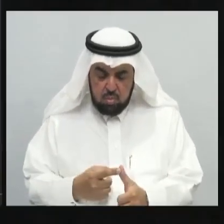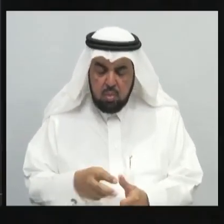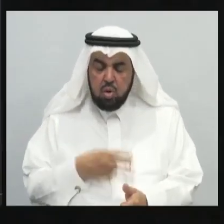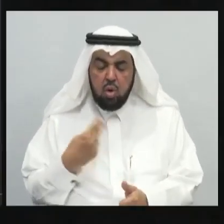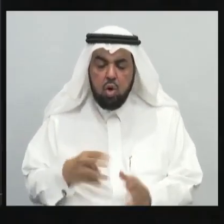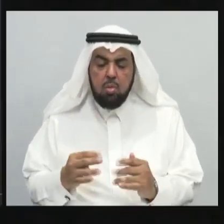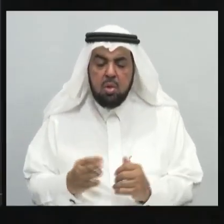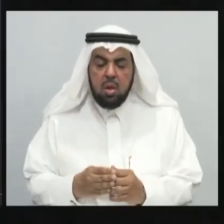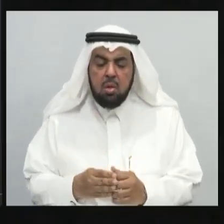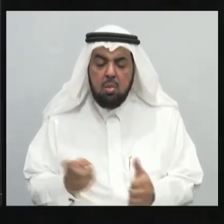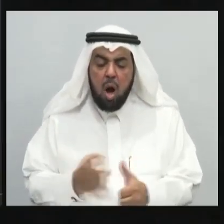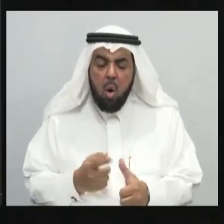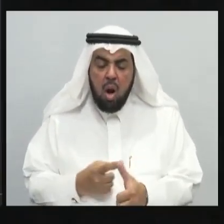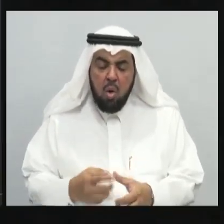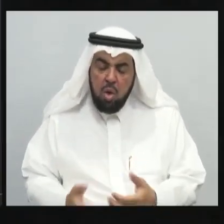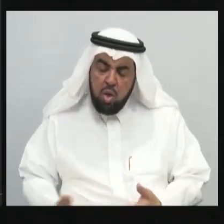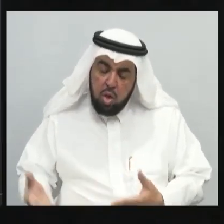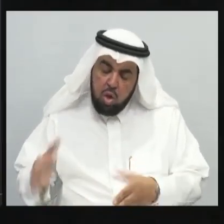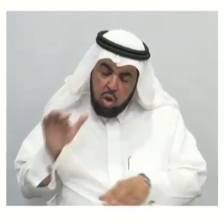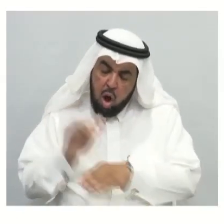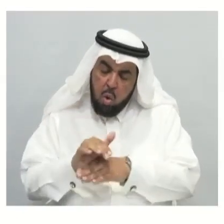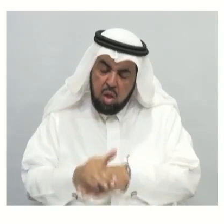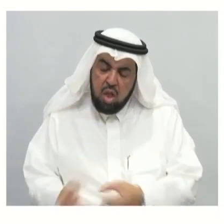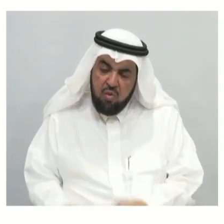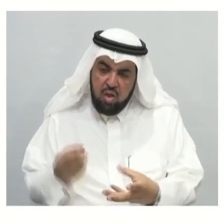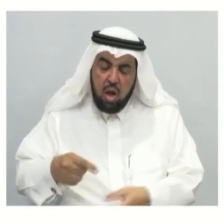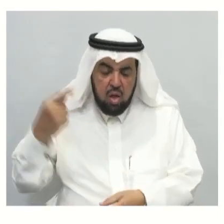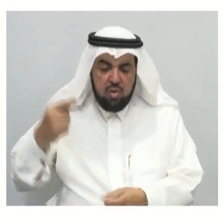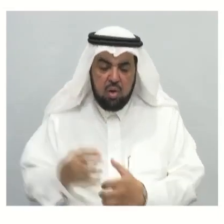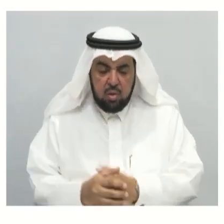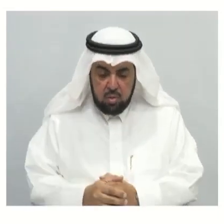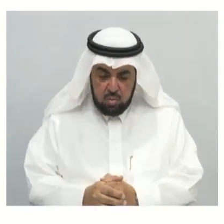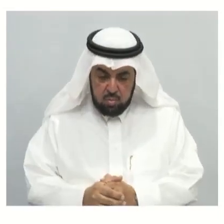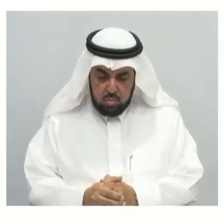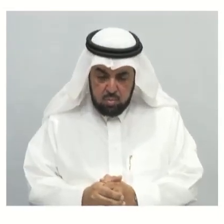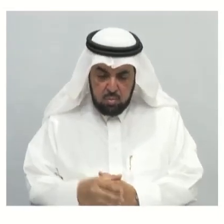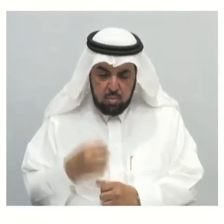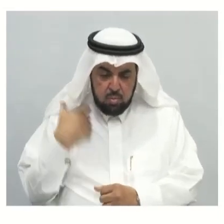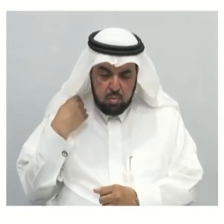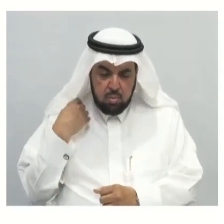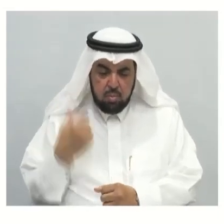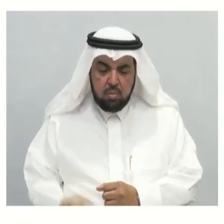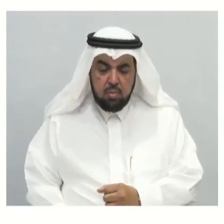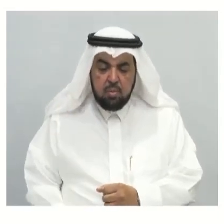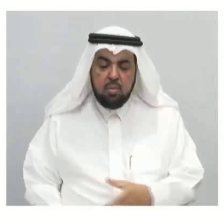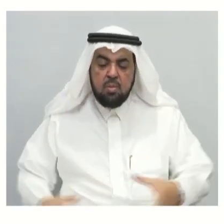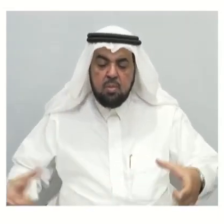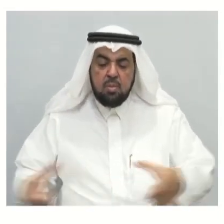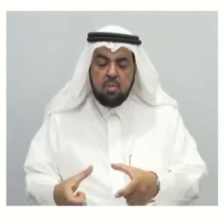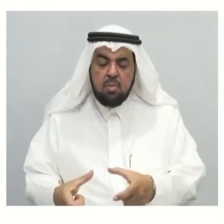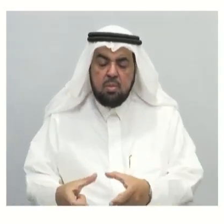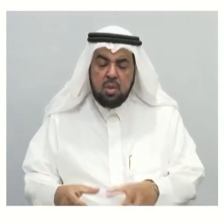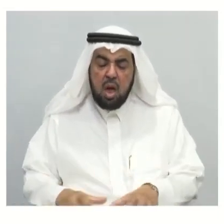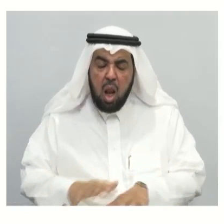المصريه بالمبادره والدعوه لتنفيذ هذه الفكره ولهذا اجتمعت لجنه